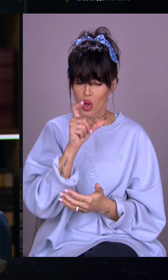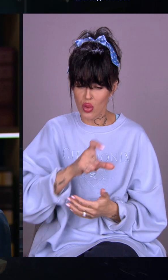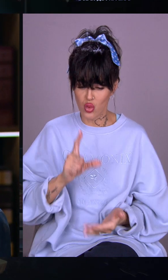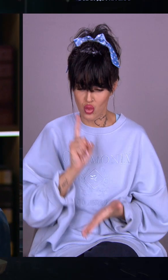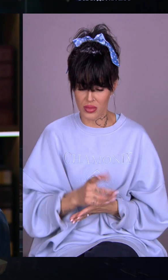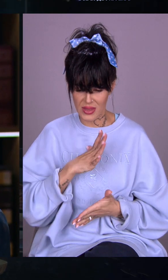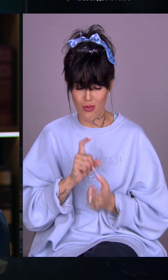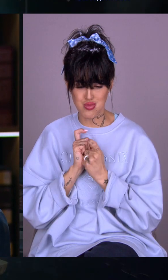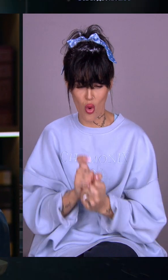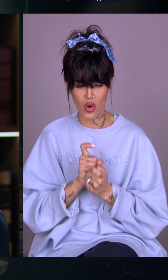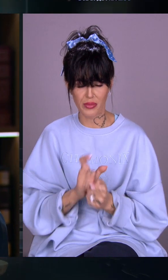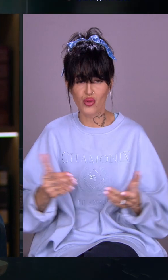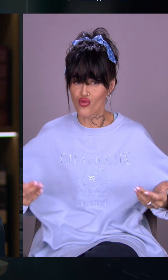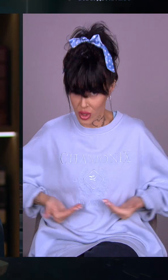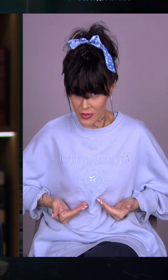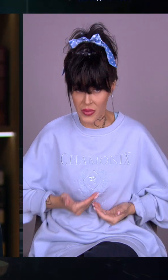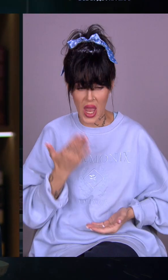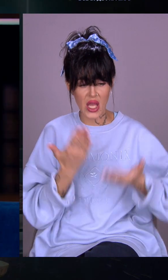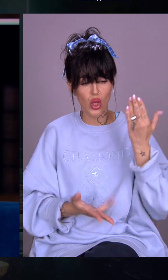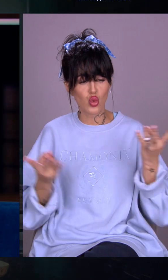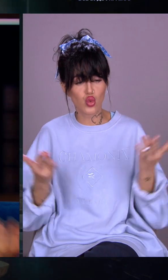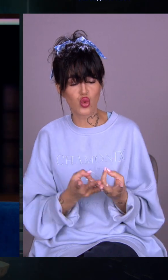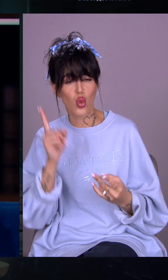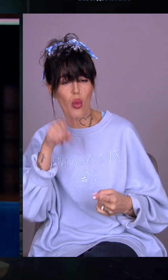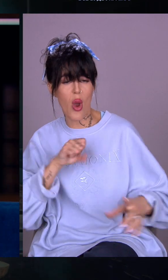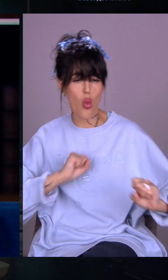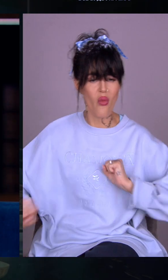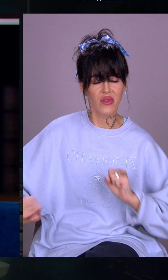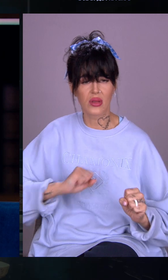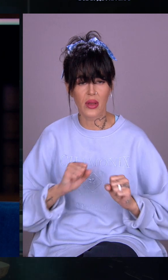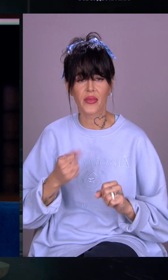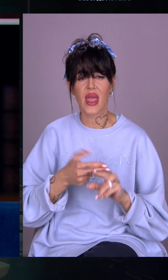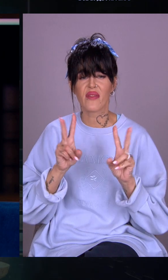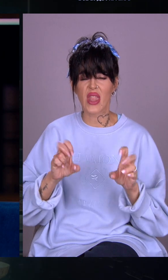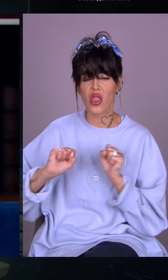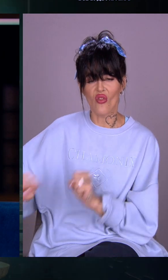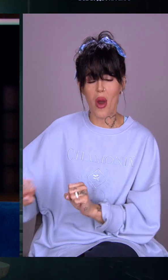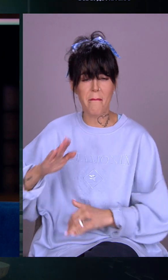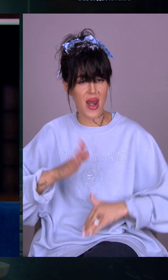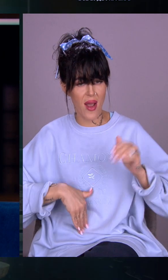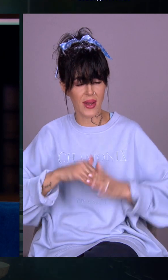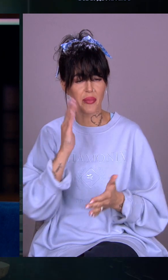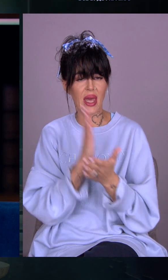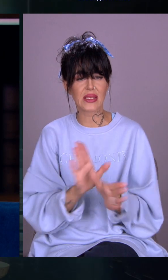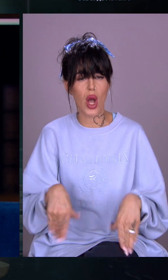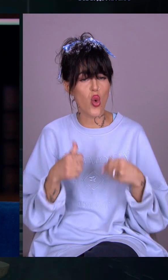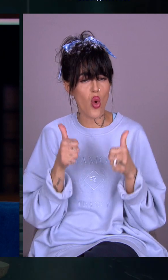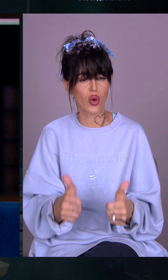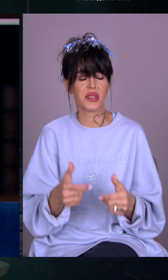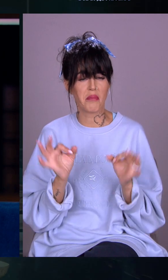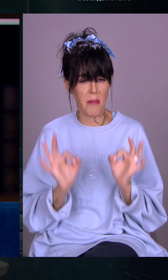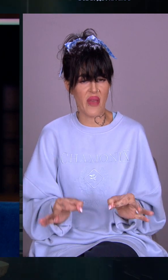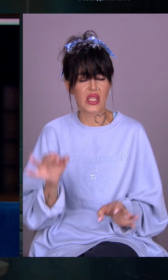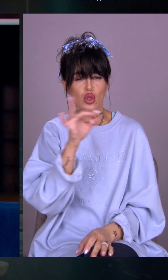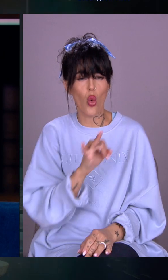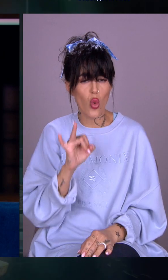Якщо для виживання потрібна маніпуляція, нехай. Але в насправді в адвокатській практиці є хороша насправді історія. Мене колись